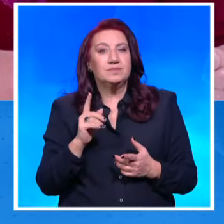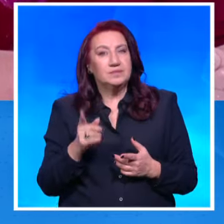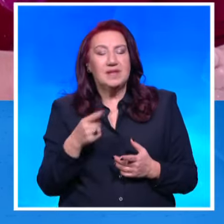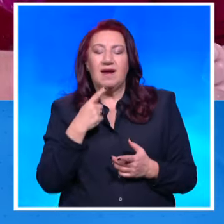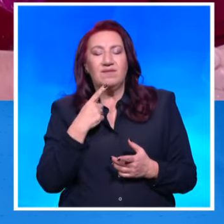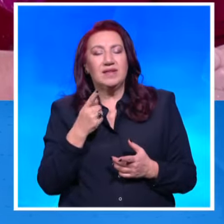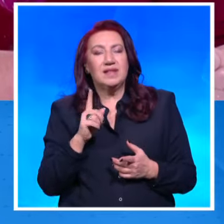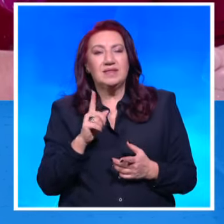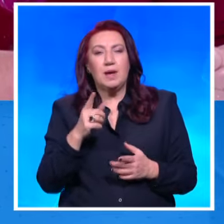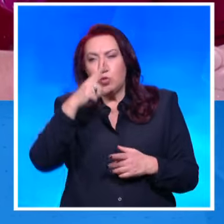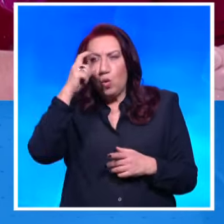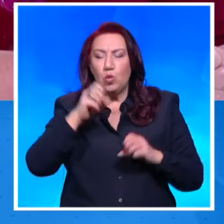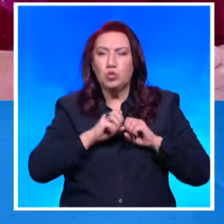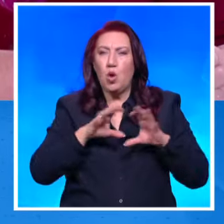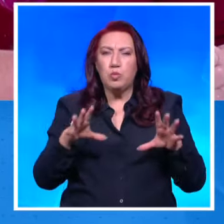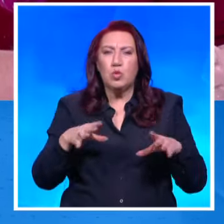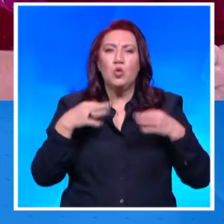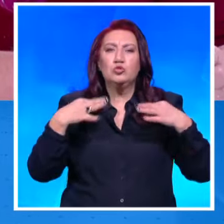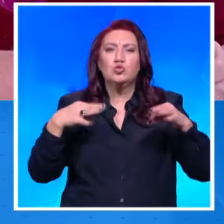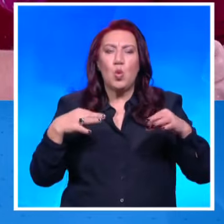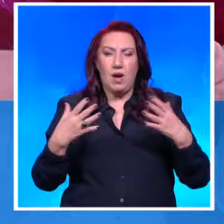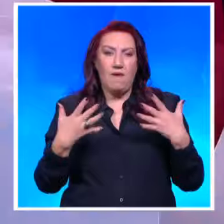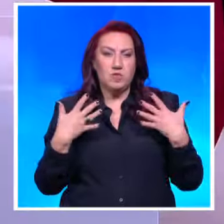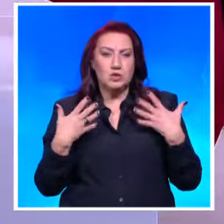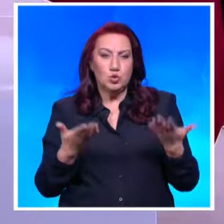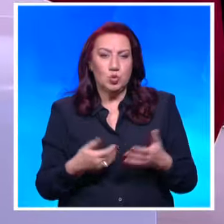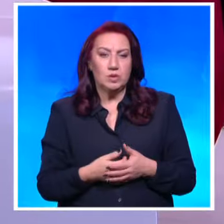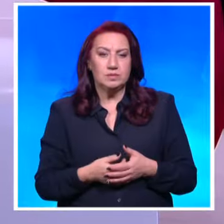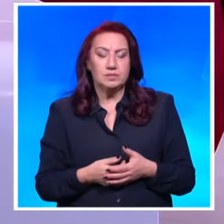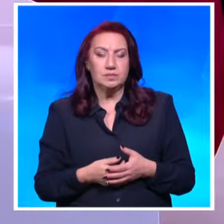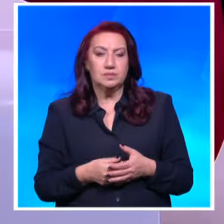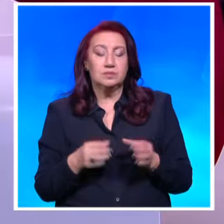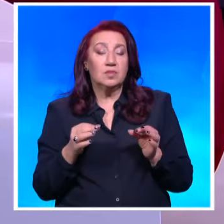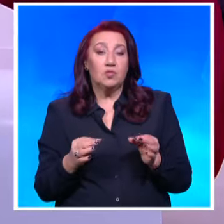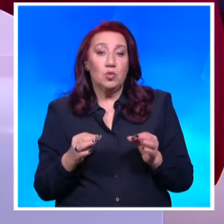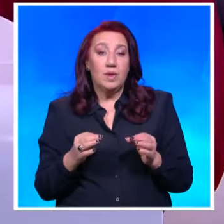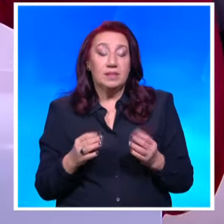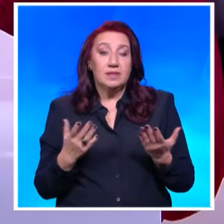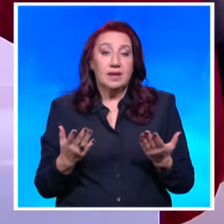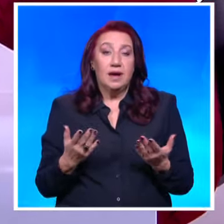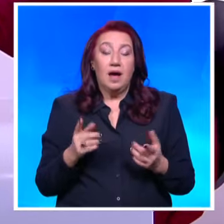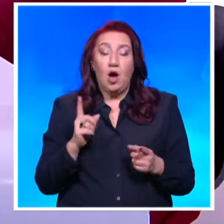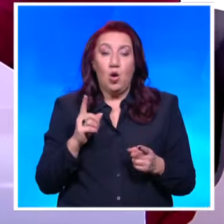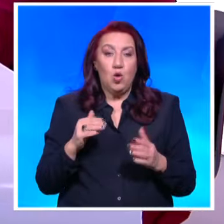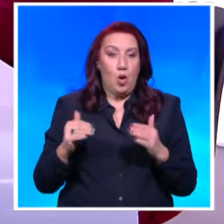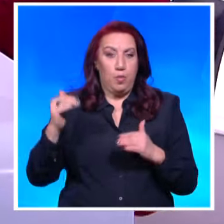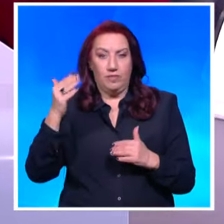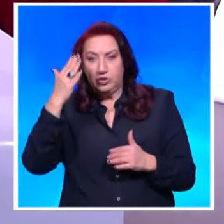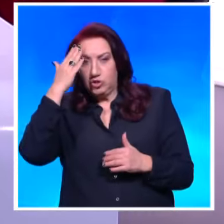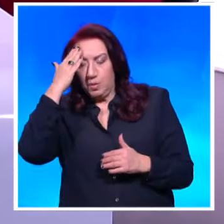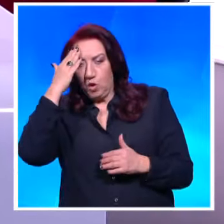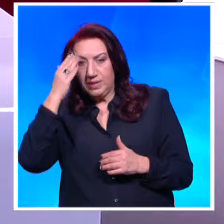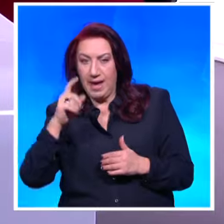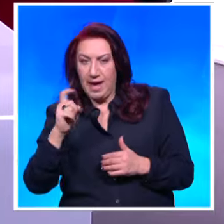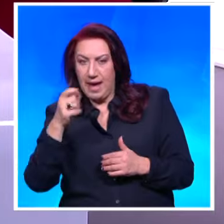саботираме. В момента кой от двата вируса има така превес, грипа или